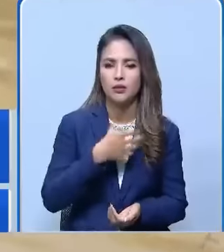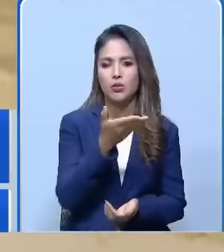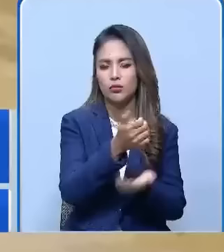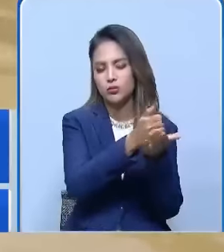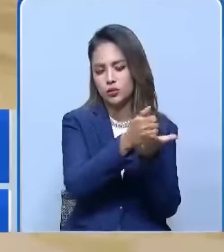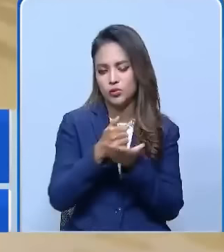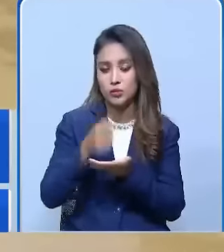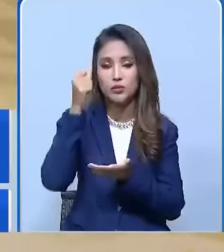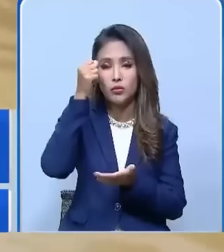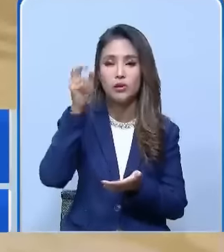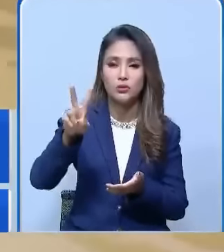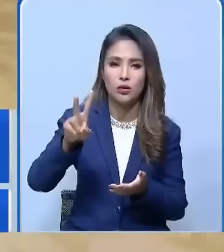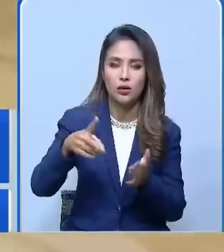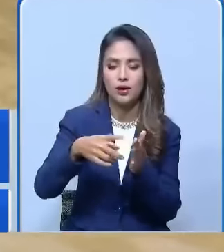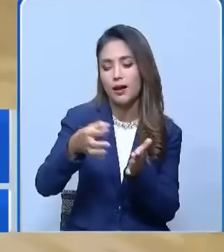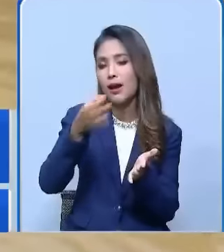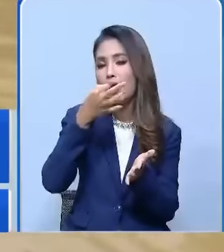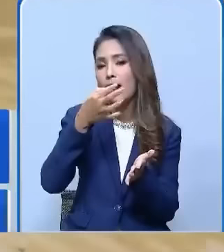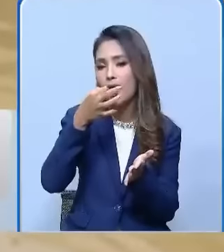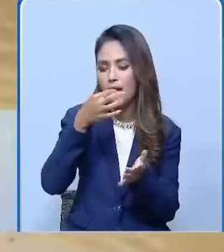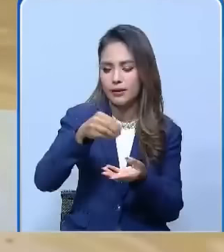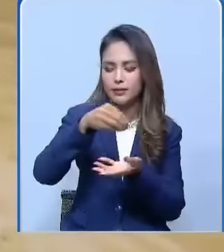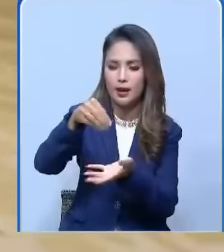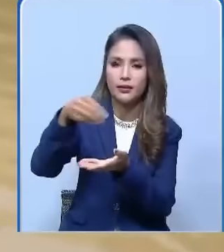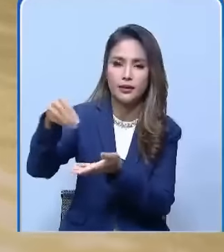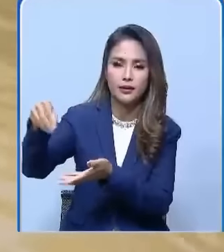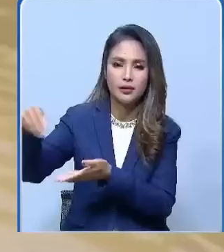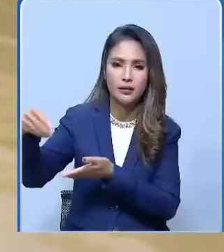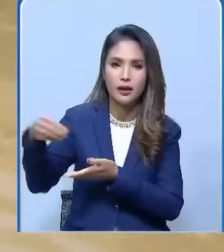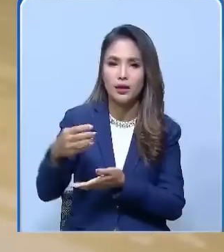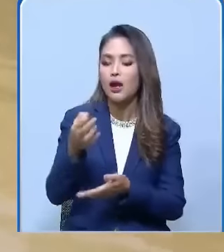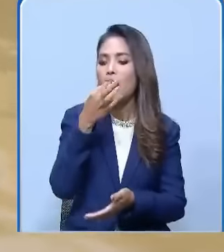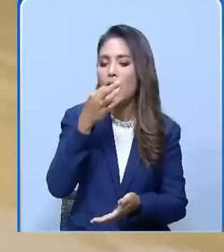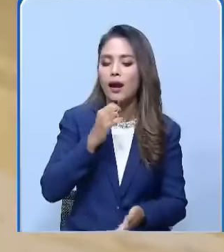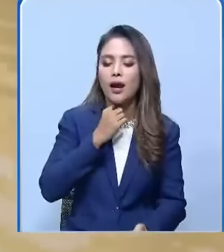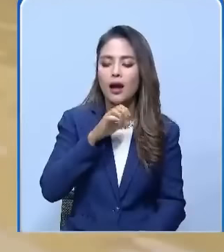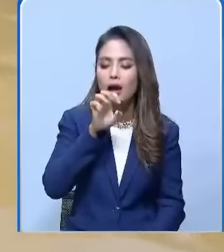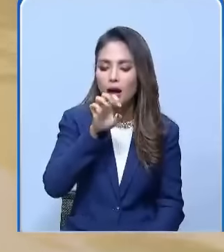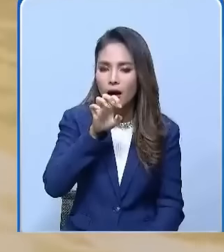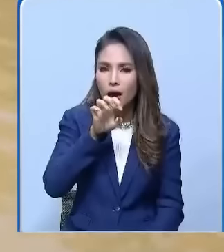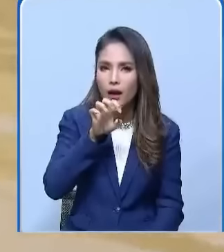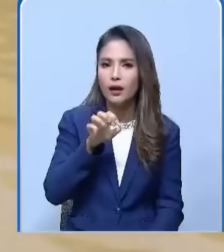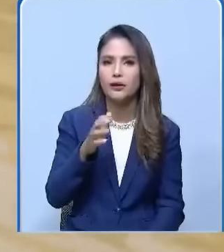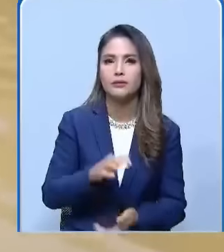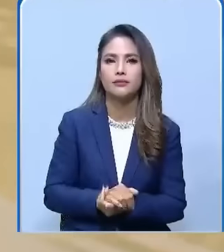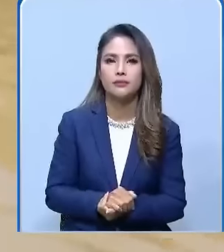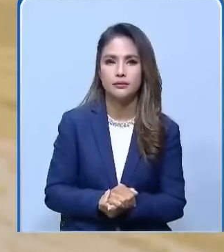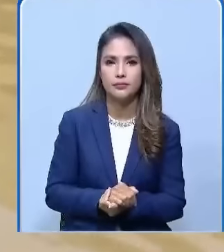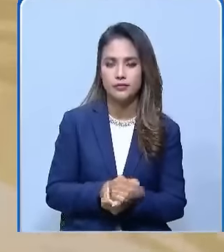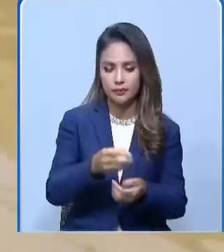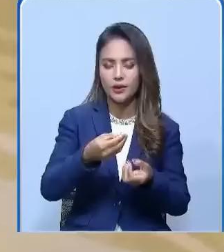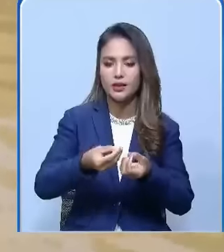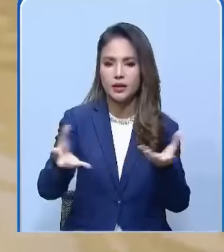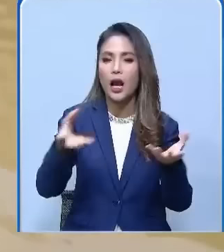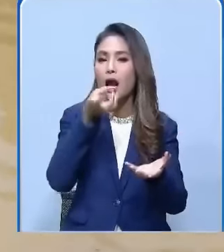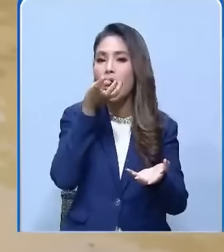าได้ยาแค่ไอ้กันเท้าเปื่อยเจ้าคือวันเดียวโรงเรียนโพลีเพิ่นมาแจกข้าวเจ้า